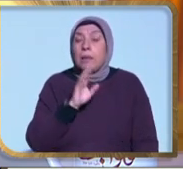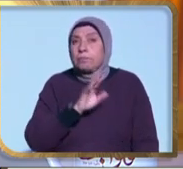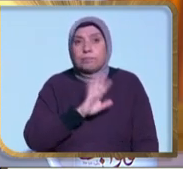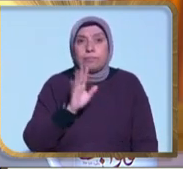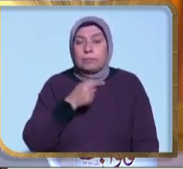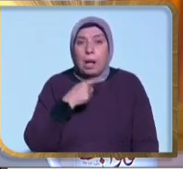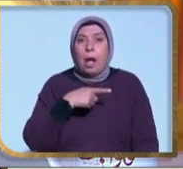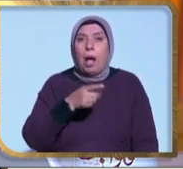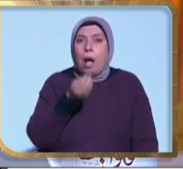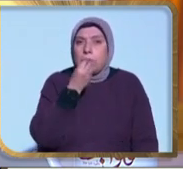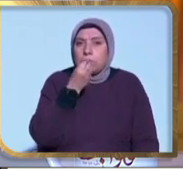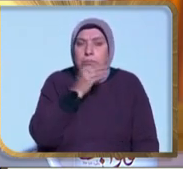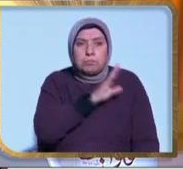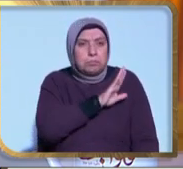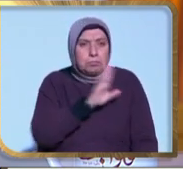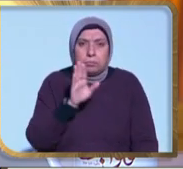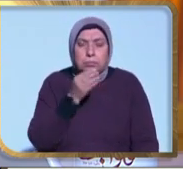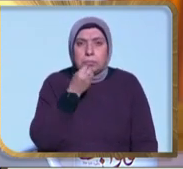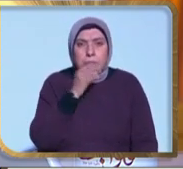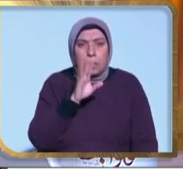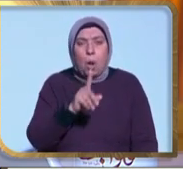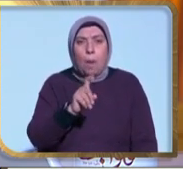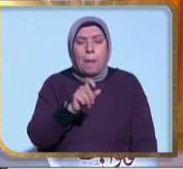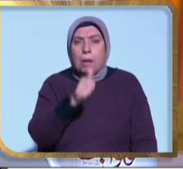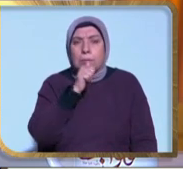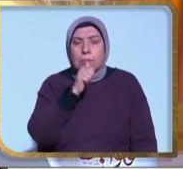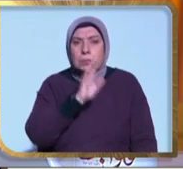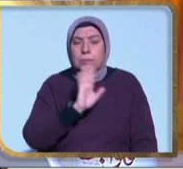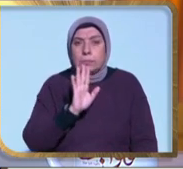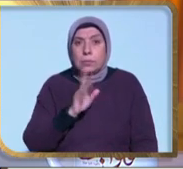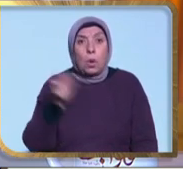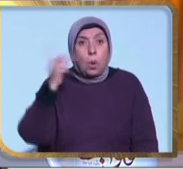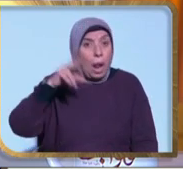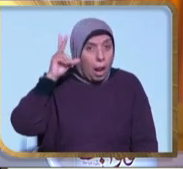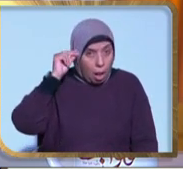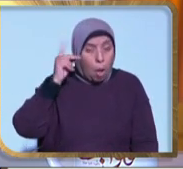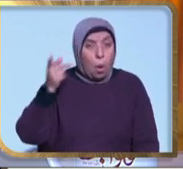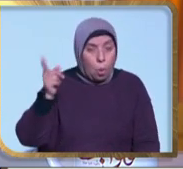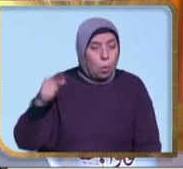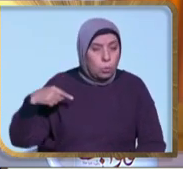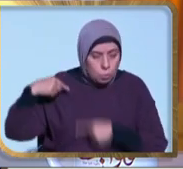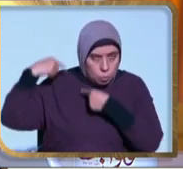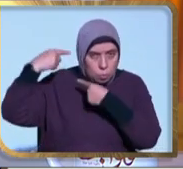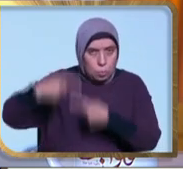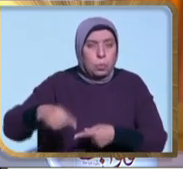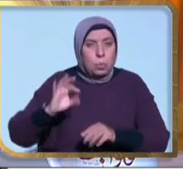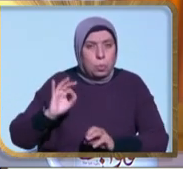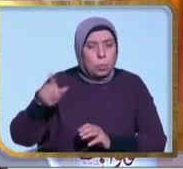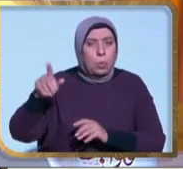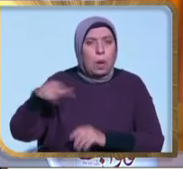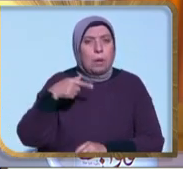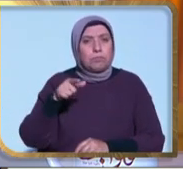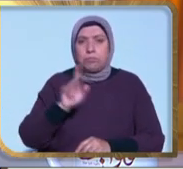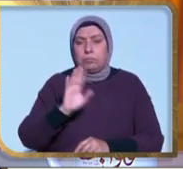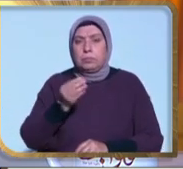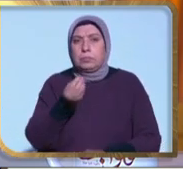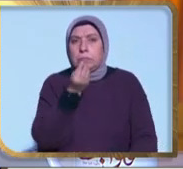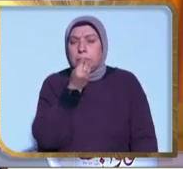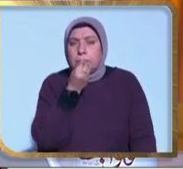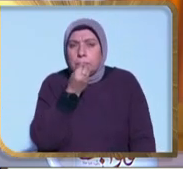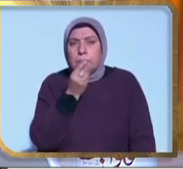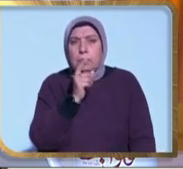يمتنع فيه عن الطعام والشراب وحتى اليهود لغايه دلوقتي بيمتع عن الطعام والشراب والجنس